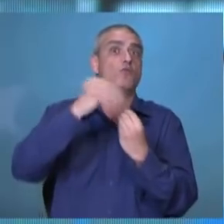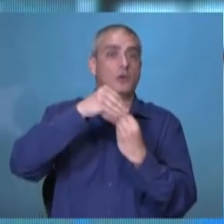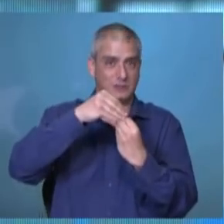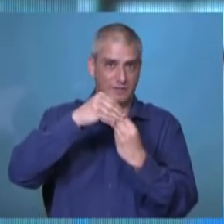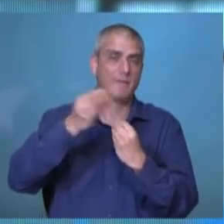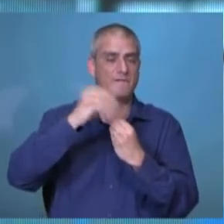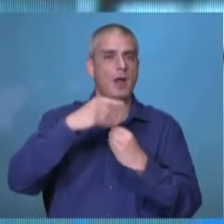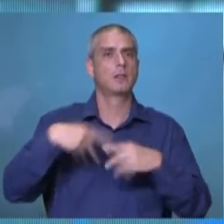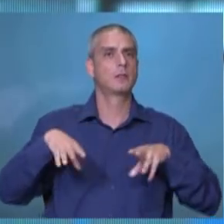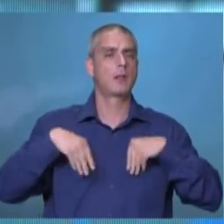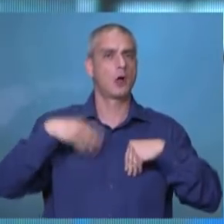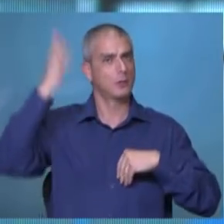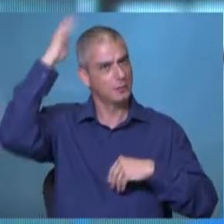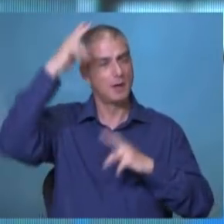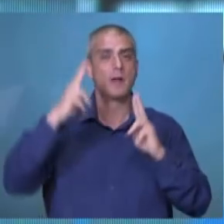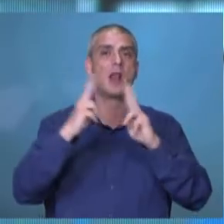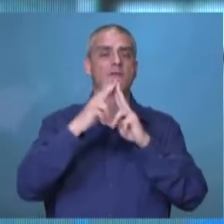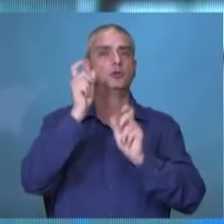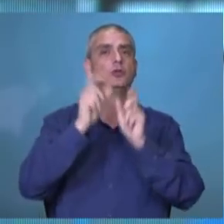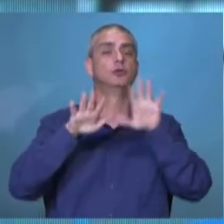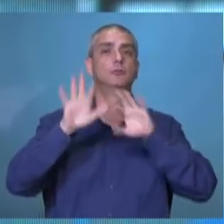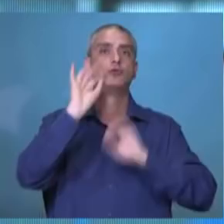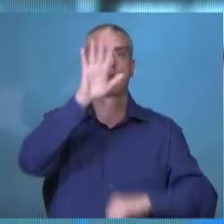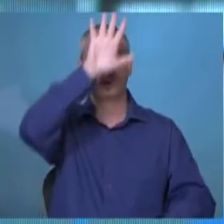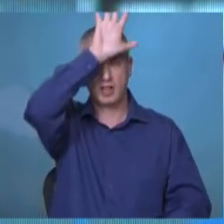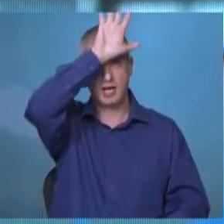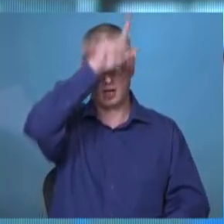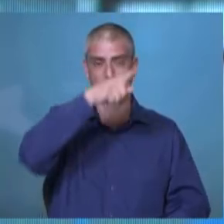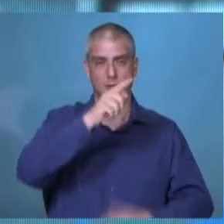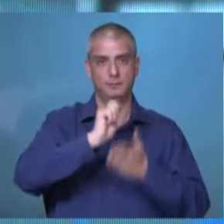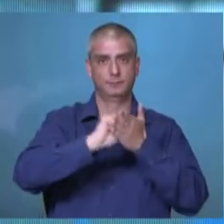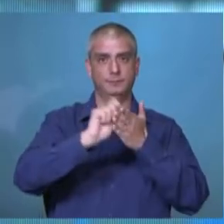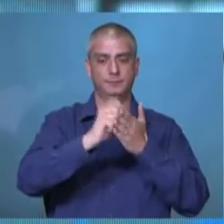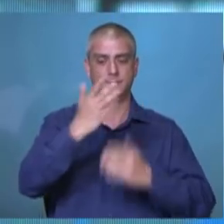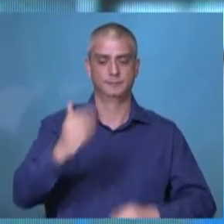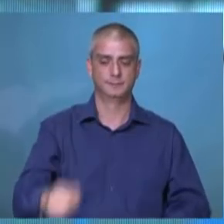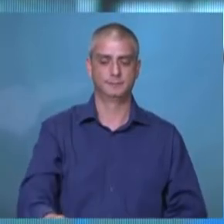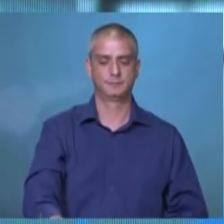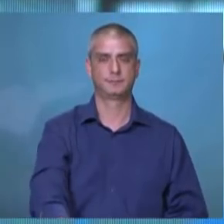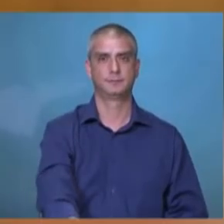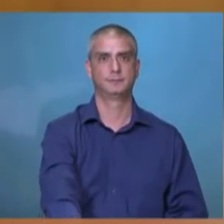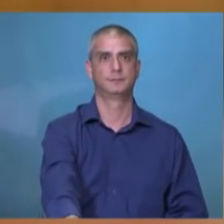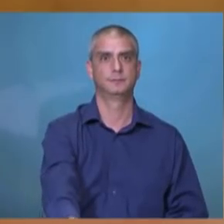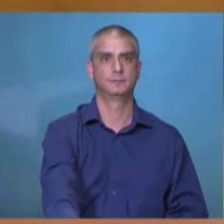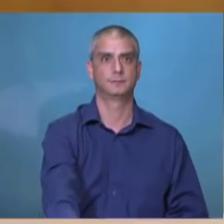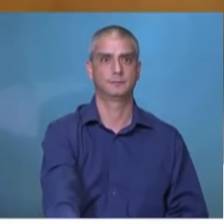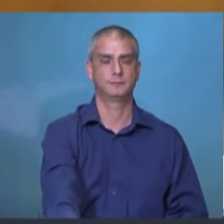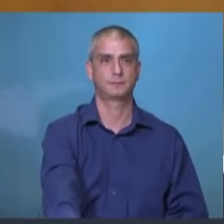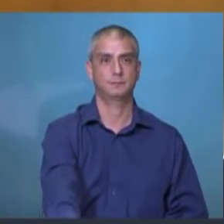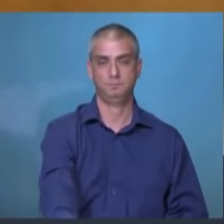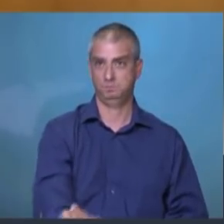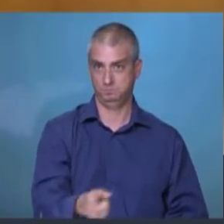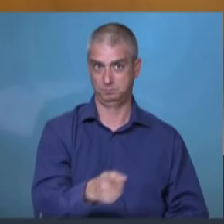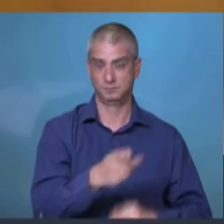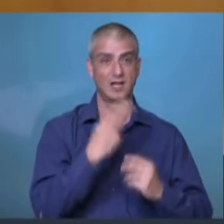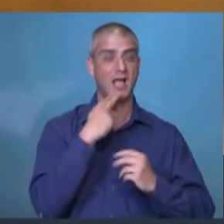הבעת נכונות של טראמפ לפגוש גורמי ממשל איראנים. הדיווח של ראש תחום החוץ, מואב ורדי. לכאורה ההצהרות